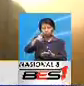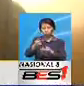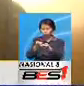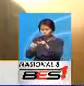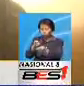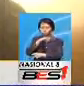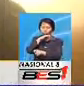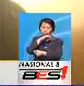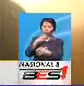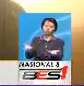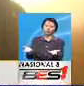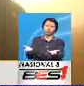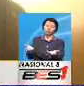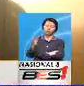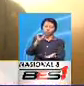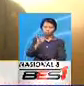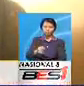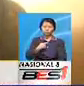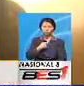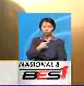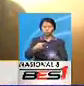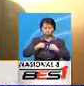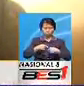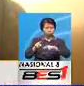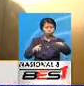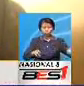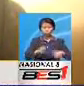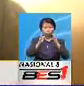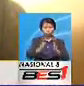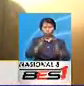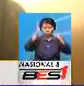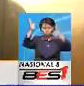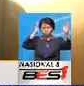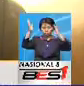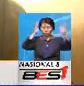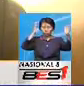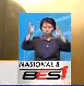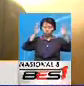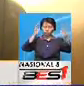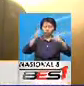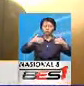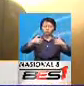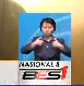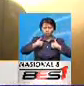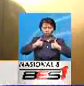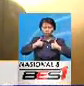dan pembersihan awam, yang mana kita sebagai penduduk di negara ini